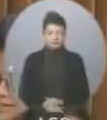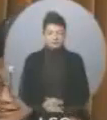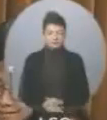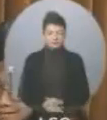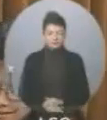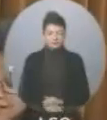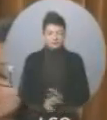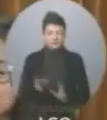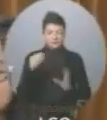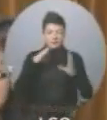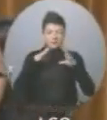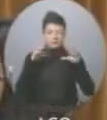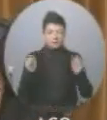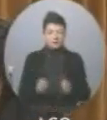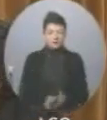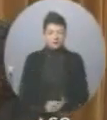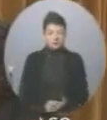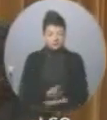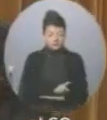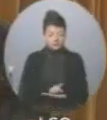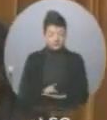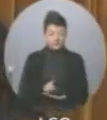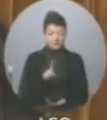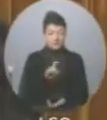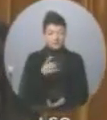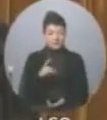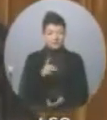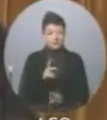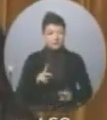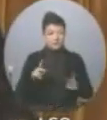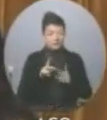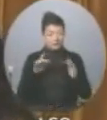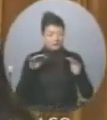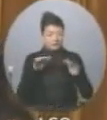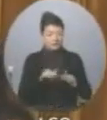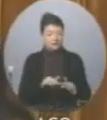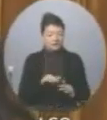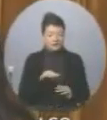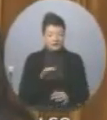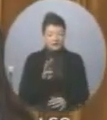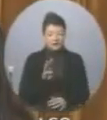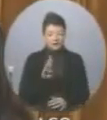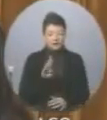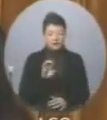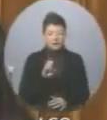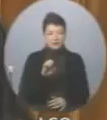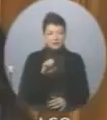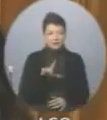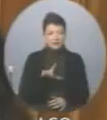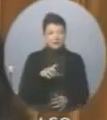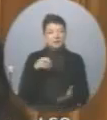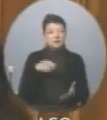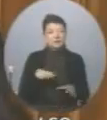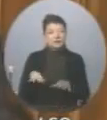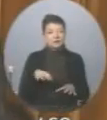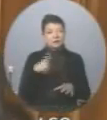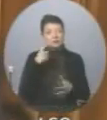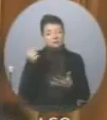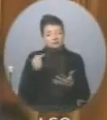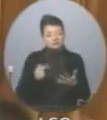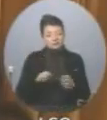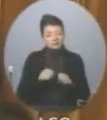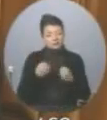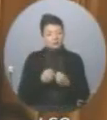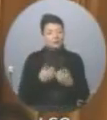Monsieur le Président, cette semaine, 118 pays se rencontrent au Brésil pour un plan d'action sur les déterminants sociaux de la santé.